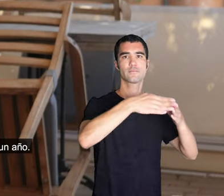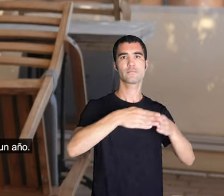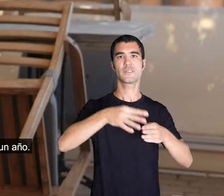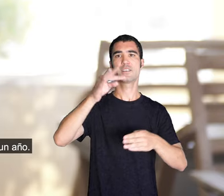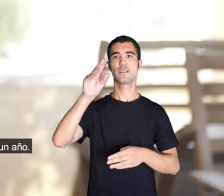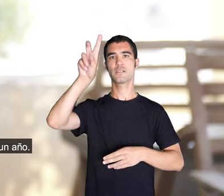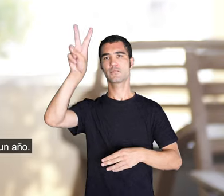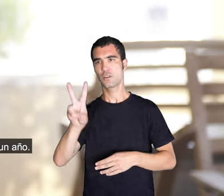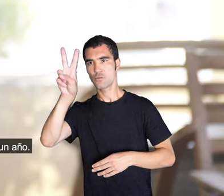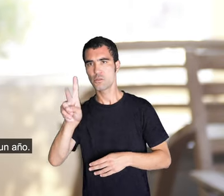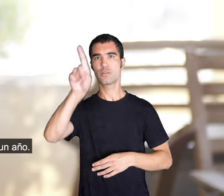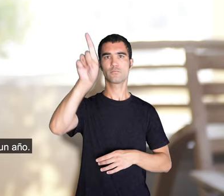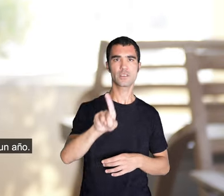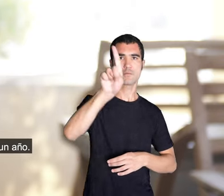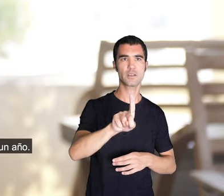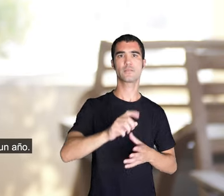segon.